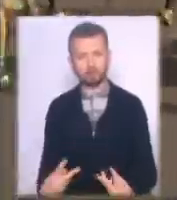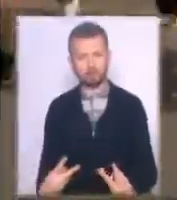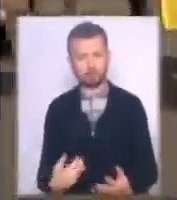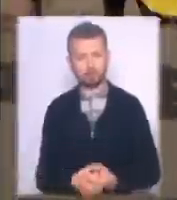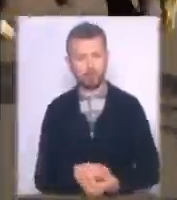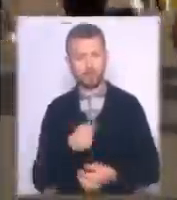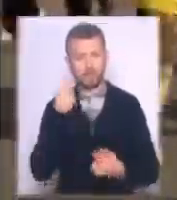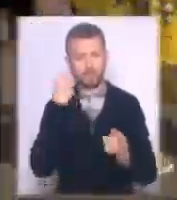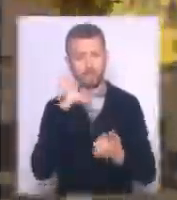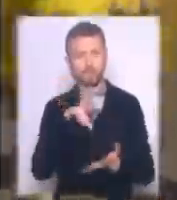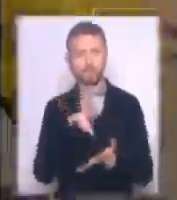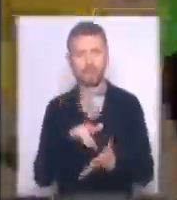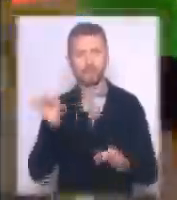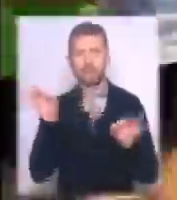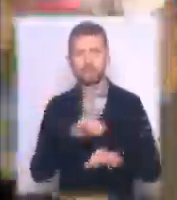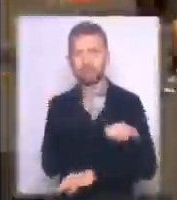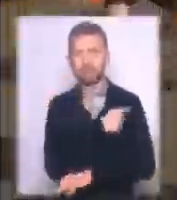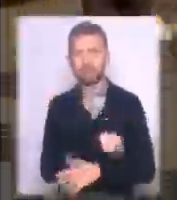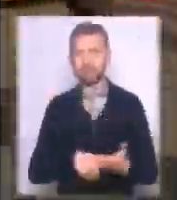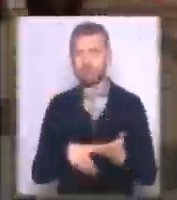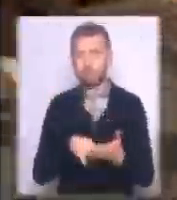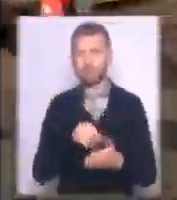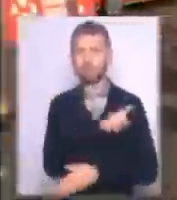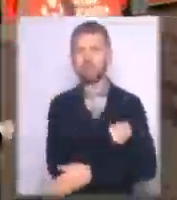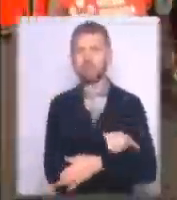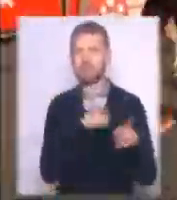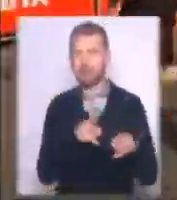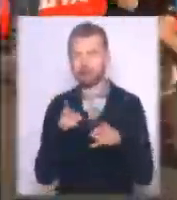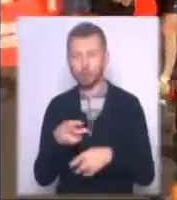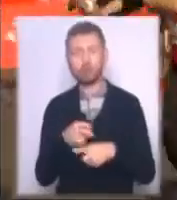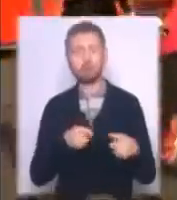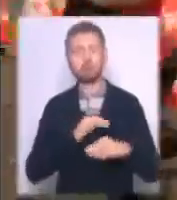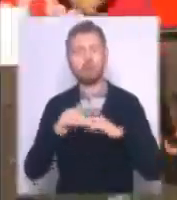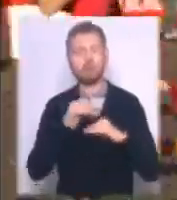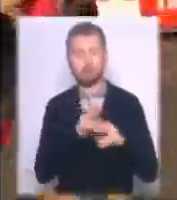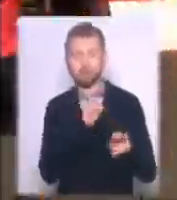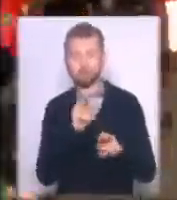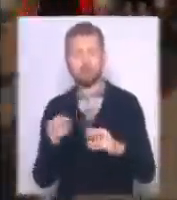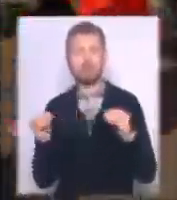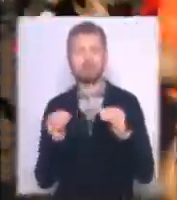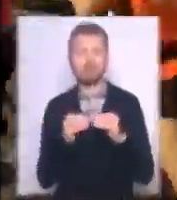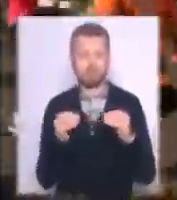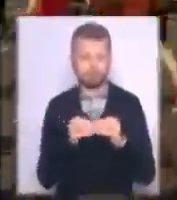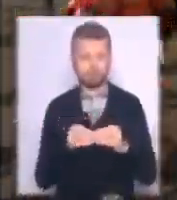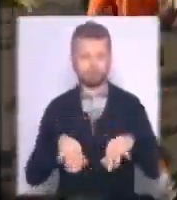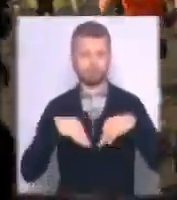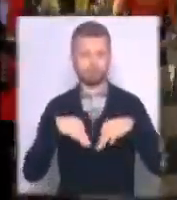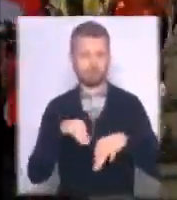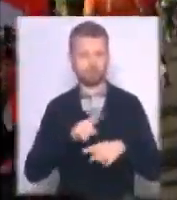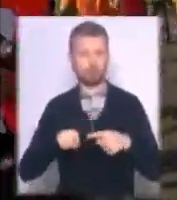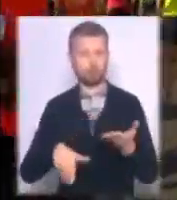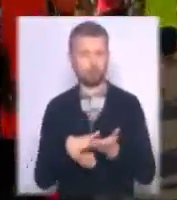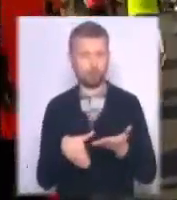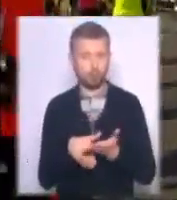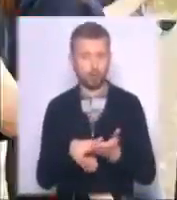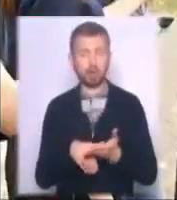даними Центру екстреної медичної допомоги та медицини катастроф, напівмарафон контролювали десяток карет швидкої допомоги. Організатори